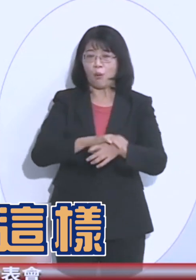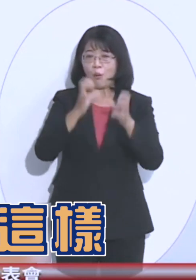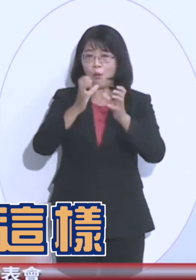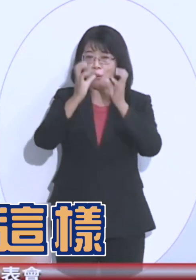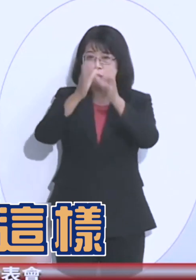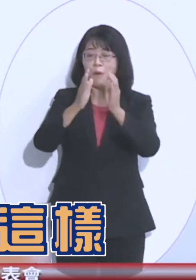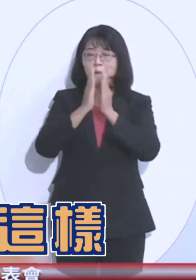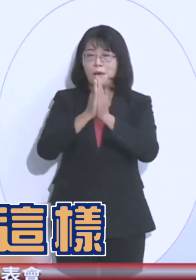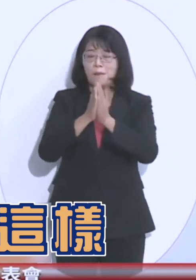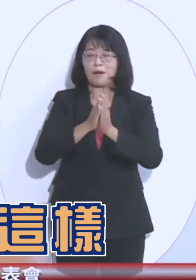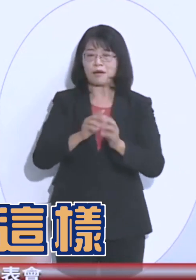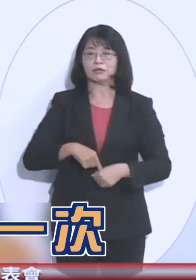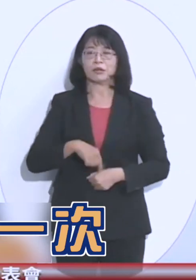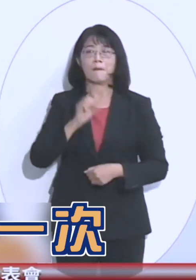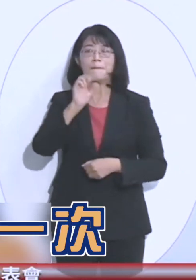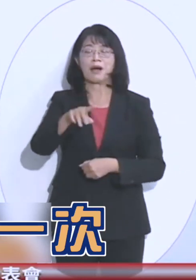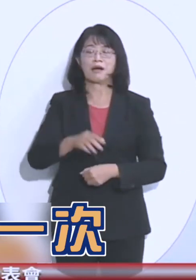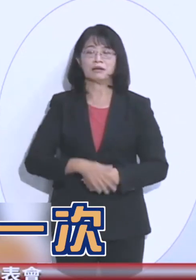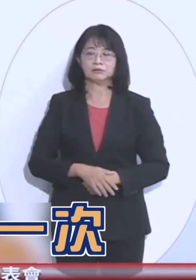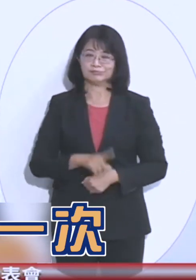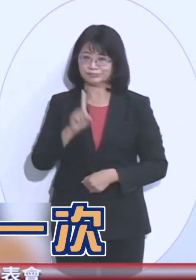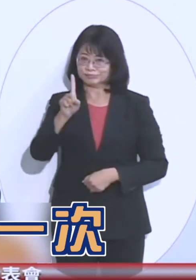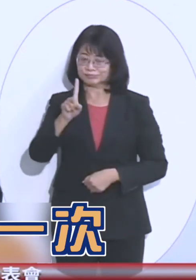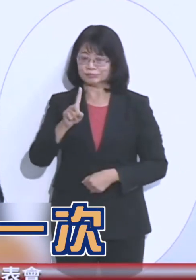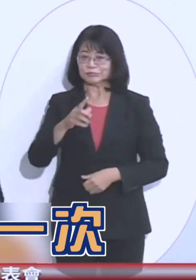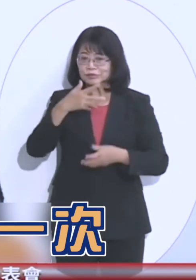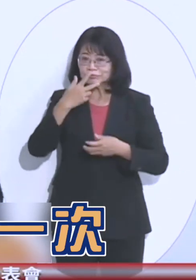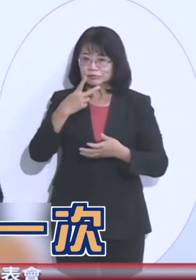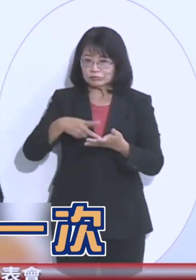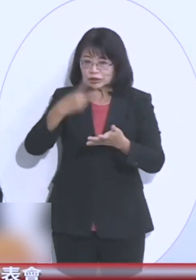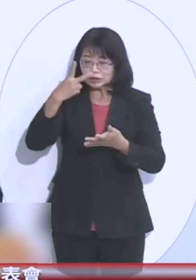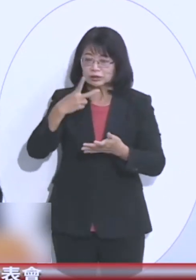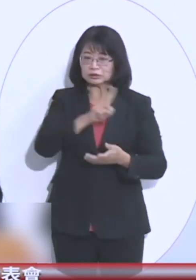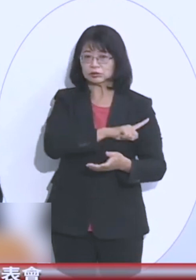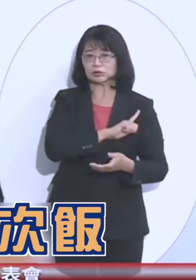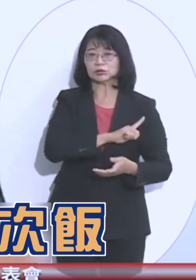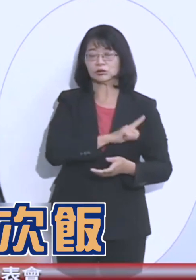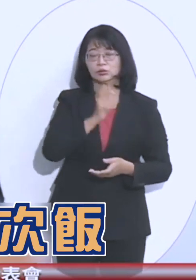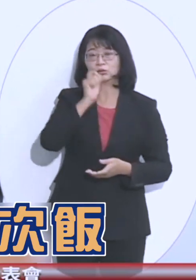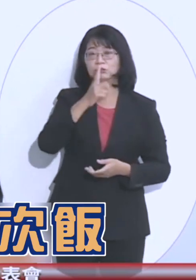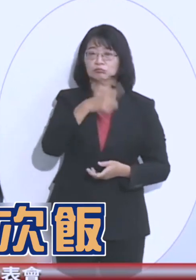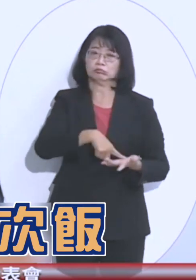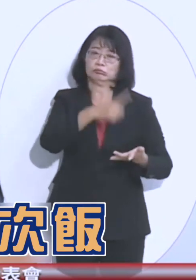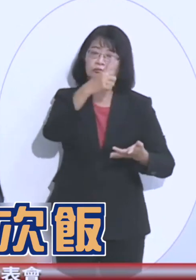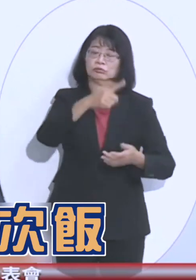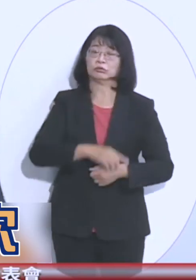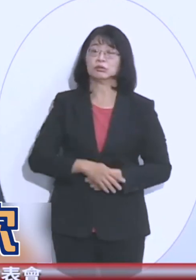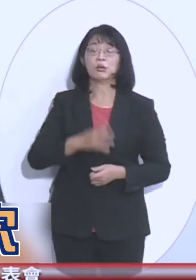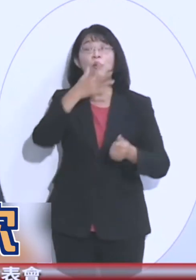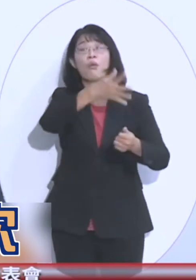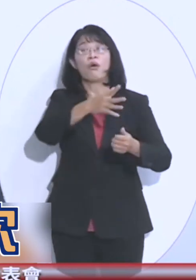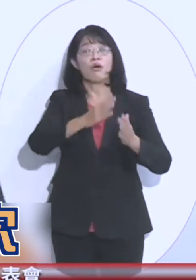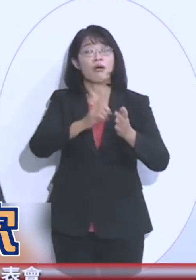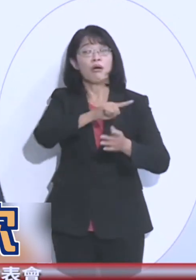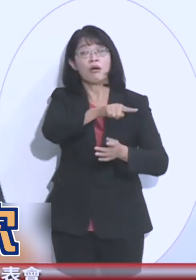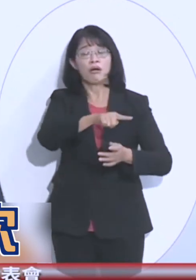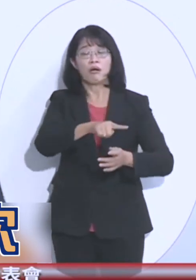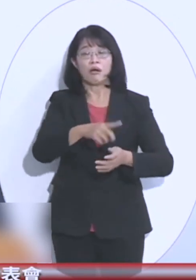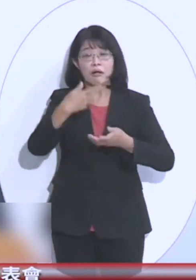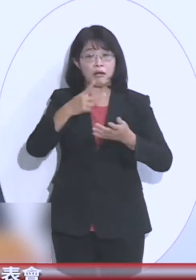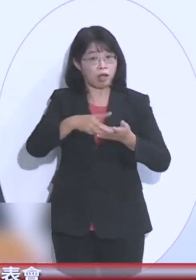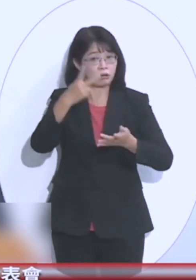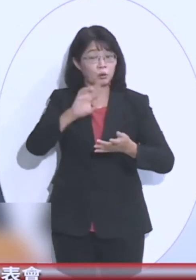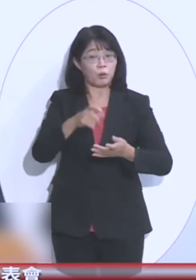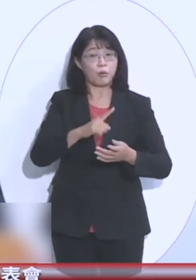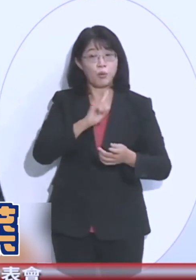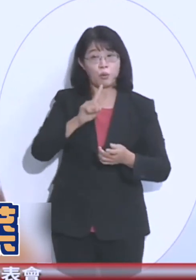甲比一支，食两摆饭，伊讲食一摆。我甲问，我讲市长，啊，你着食两摆饭，你才讲一摆。